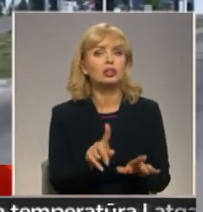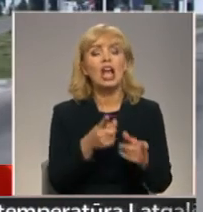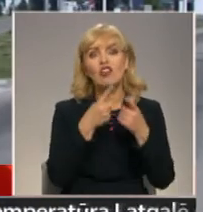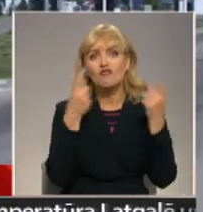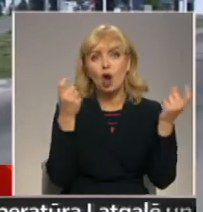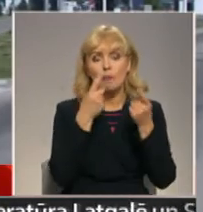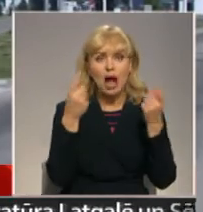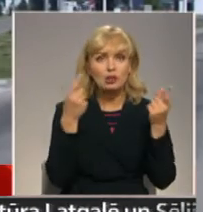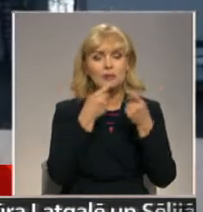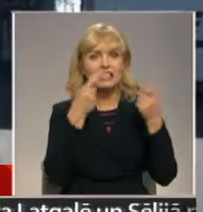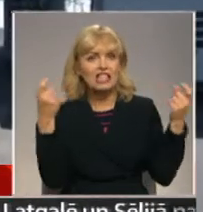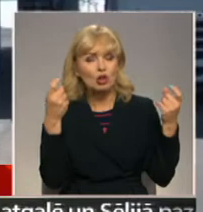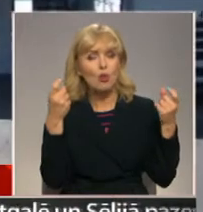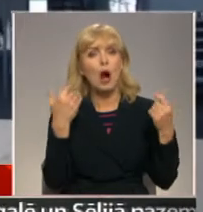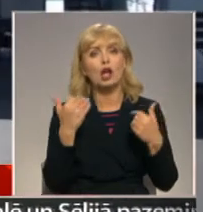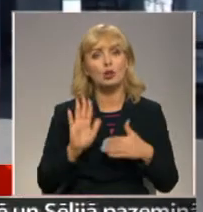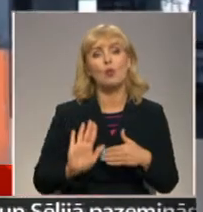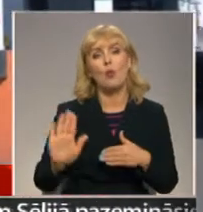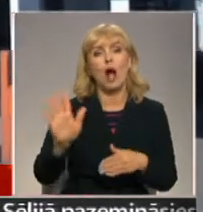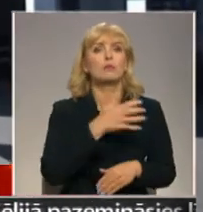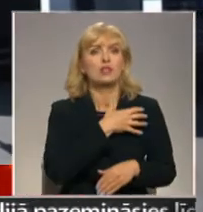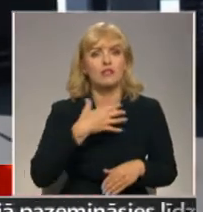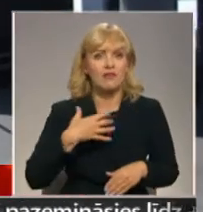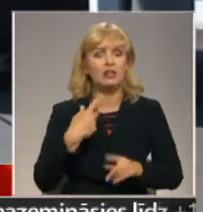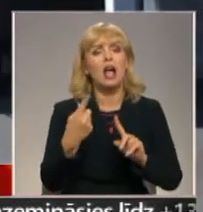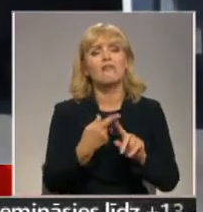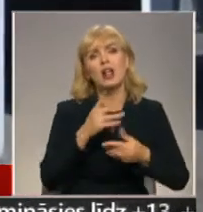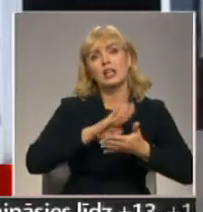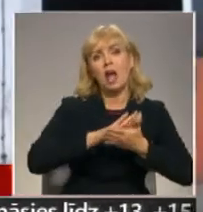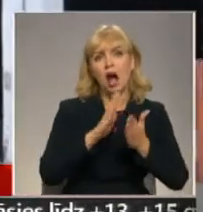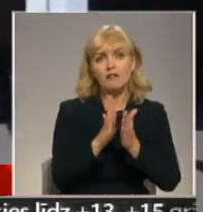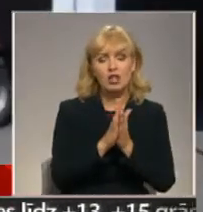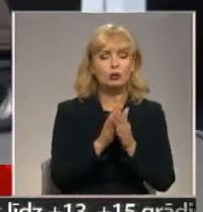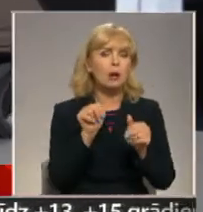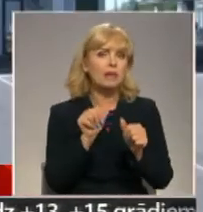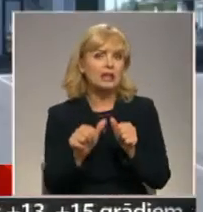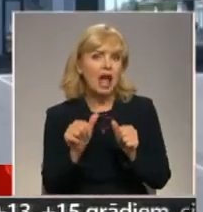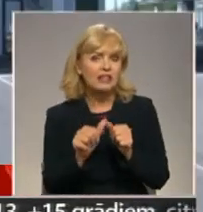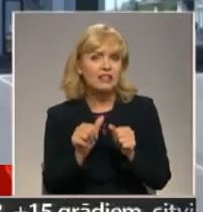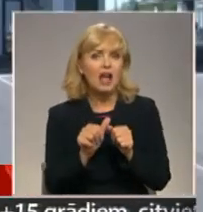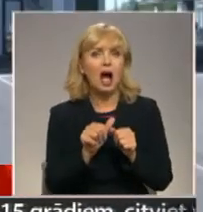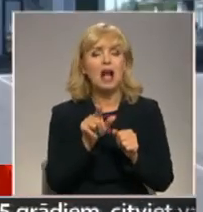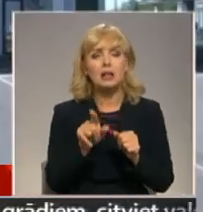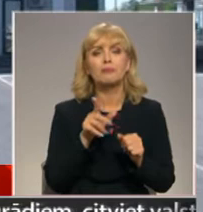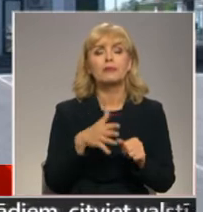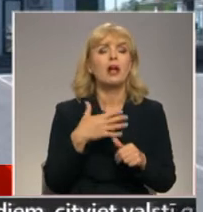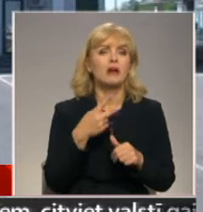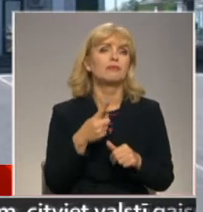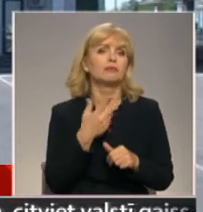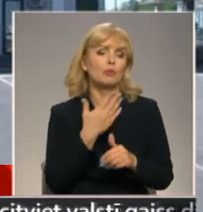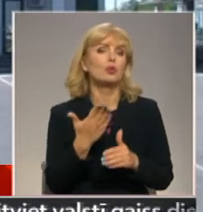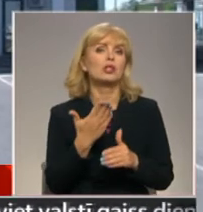informatīvais ziņojums valdībā, mums ir jāvienojas vēl par dažādām detaļām. Tas varētu būt vesels